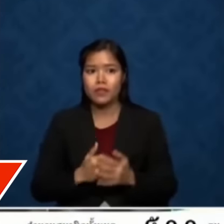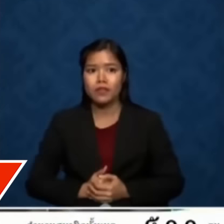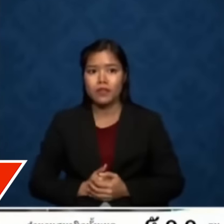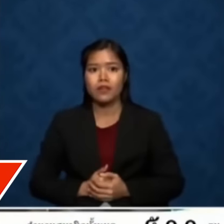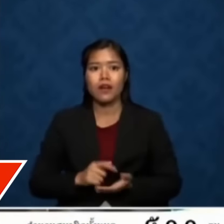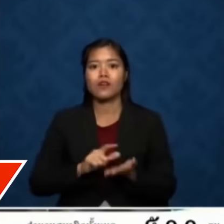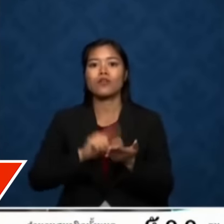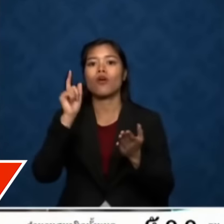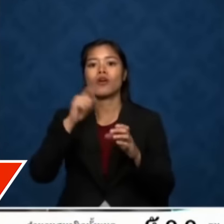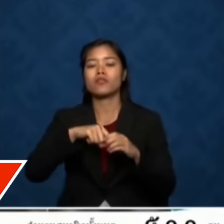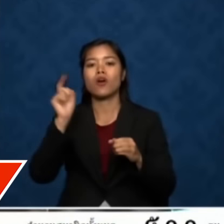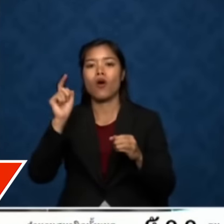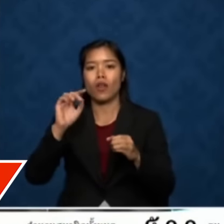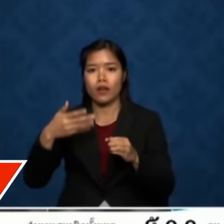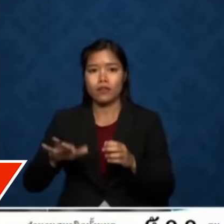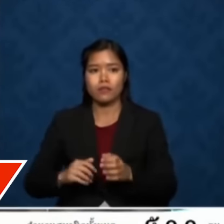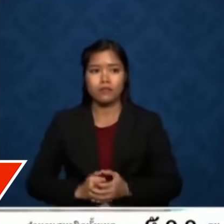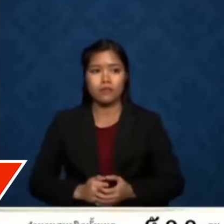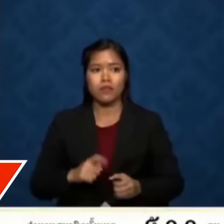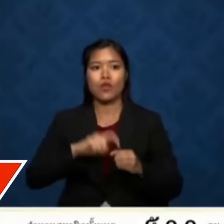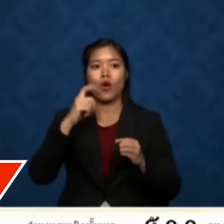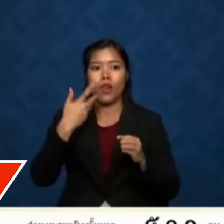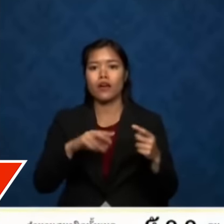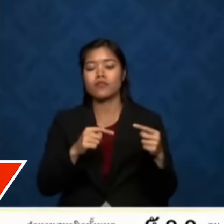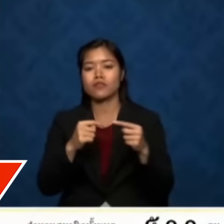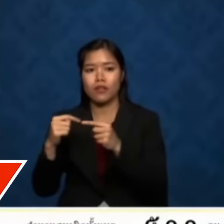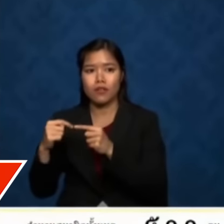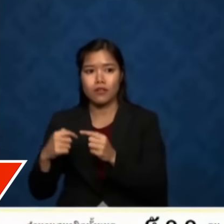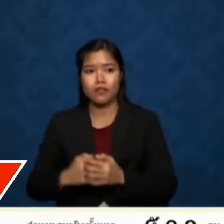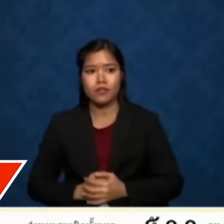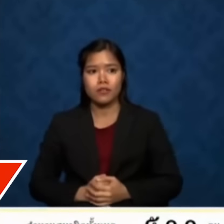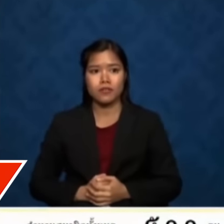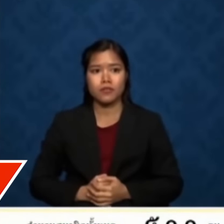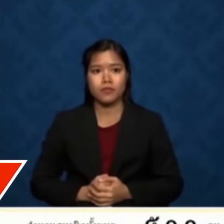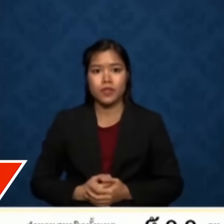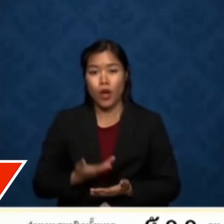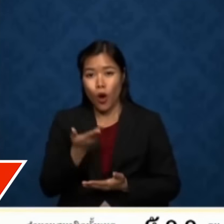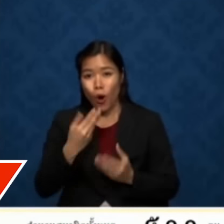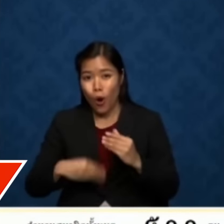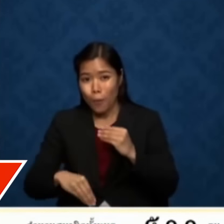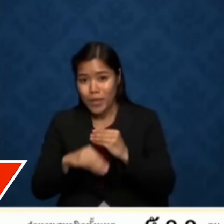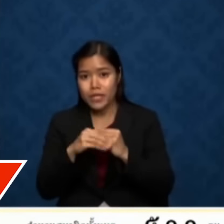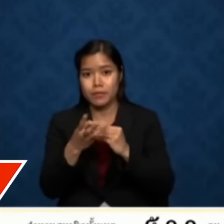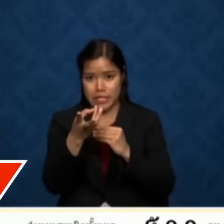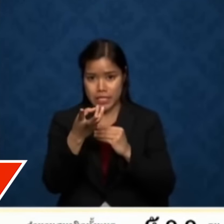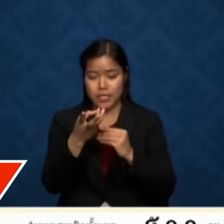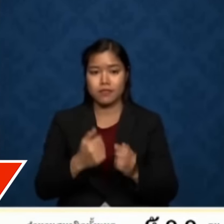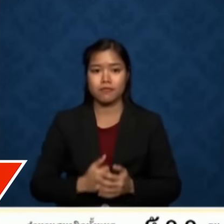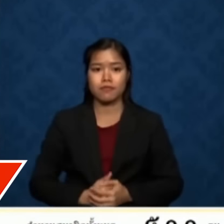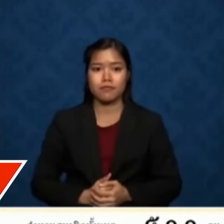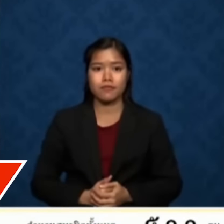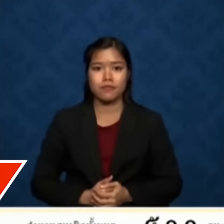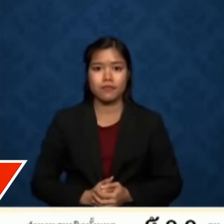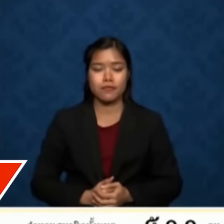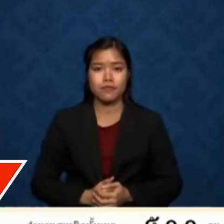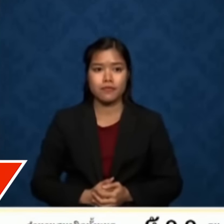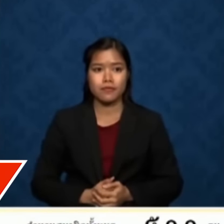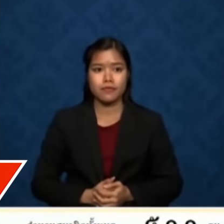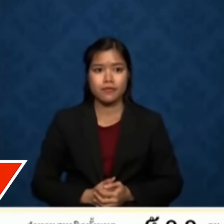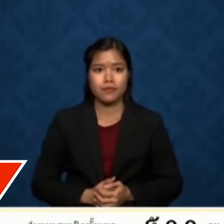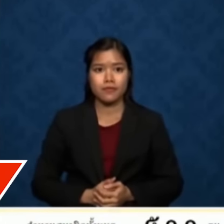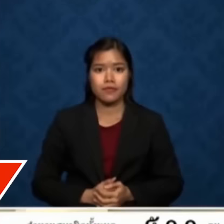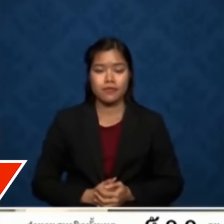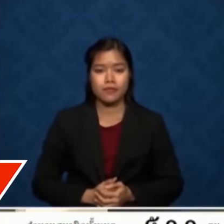ล้วนะเดี๋ยวจะได้ไปต่อ ท่านขอนิดเดียวนะครับขอเพิ่มเติมนิดเดียวถ้าอย่างนั้นก็เพื่อความสอดสนในการประชุม